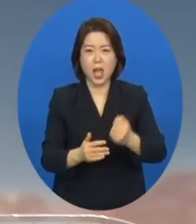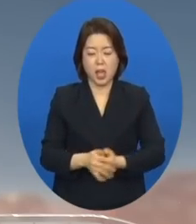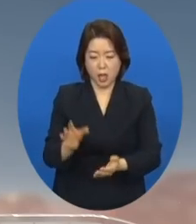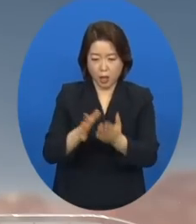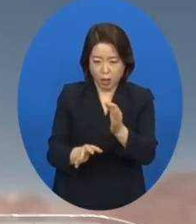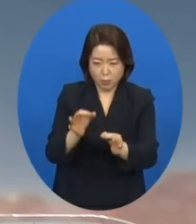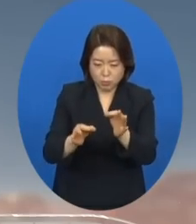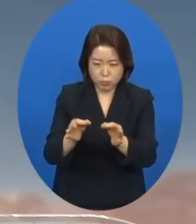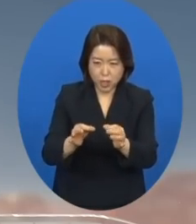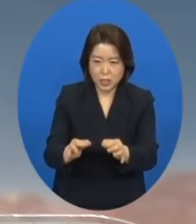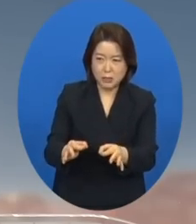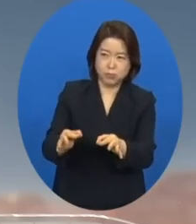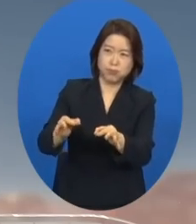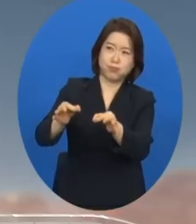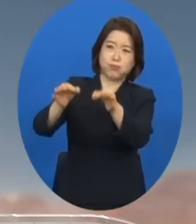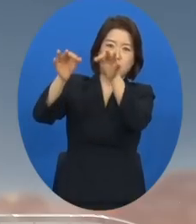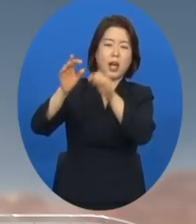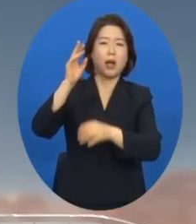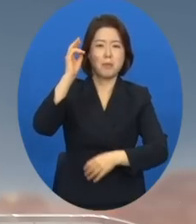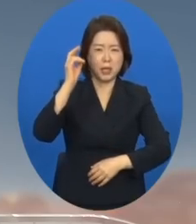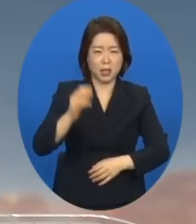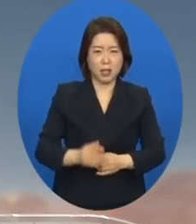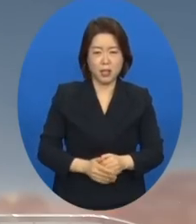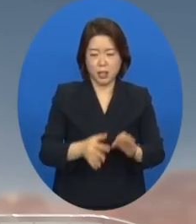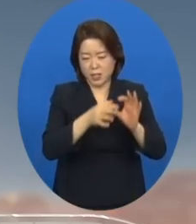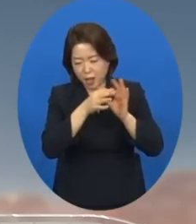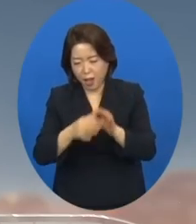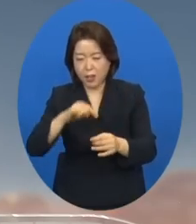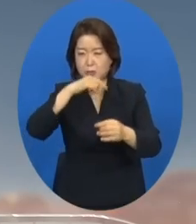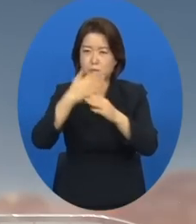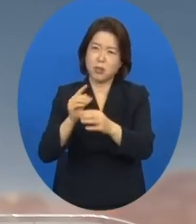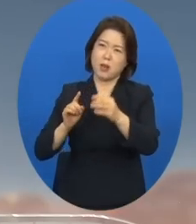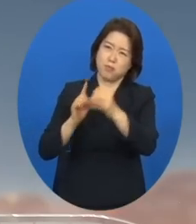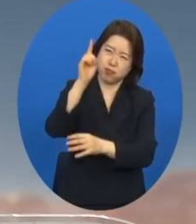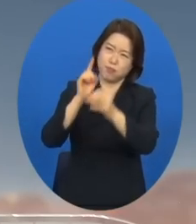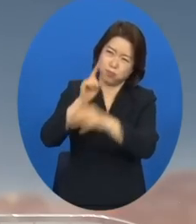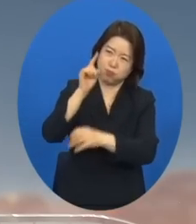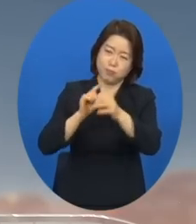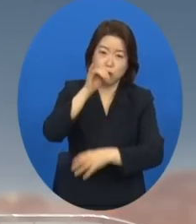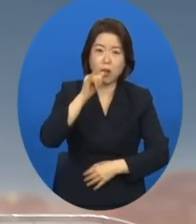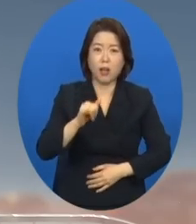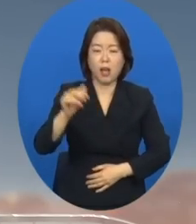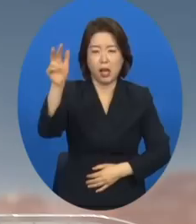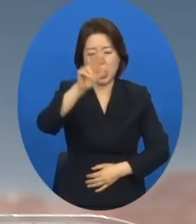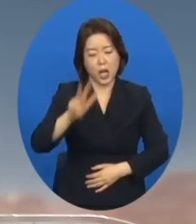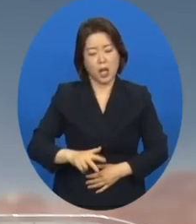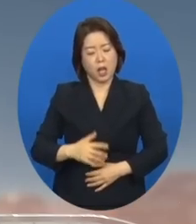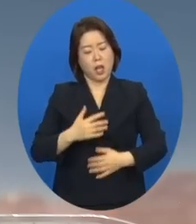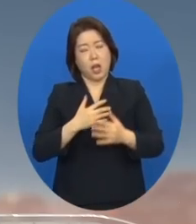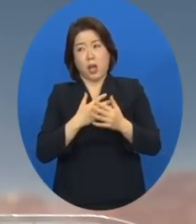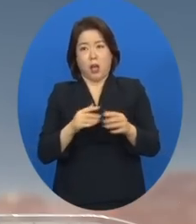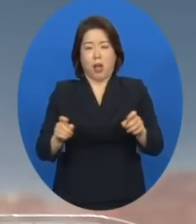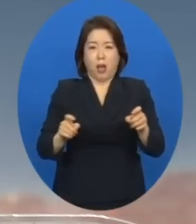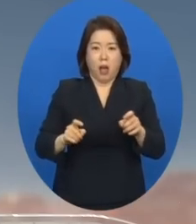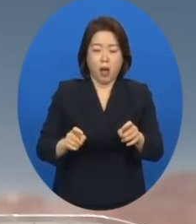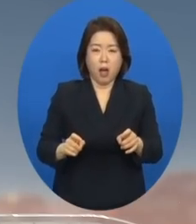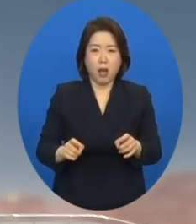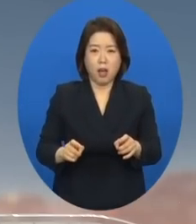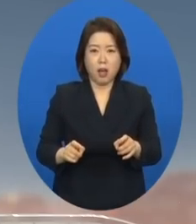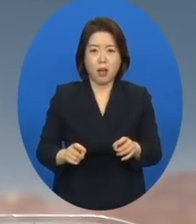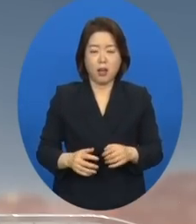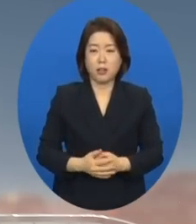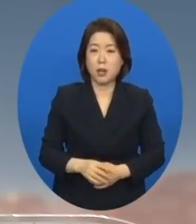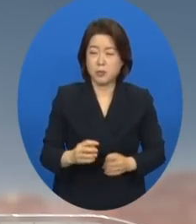여전히 인플레 현상이 있을 것이다 계속 북한은 미사일 쏘고 있죠 한반도에 지금 긴장이 계속 올라가고 있죠